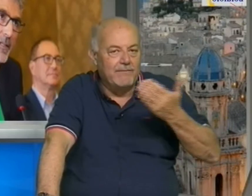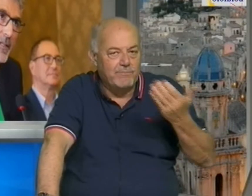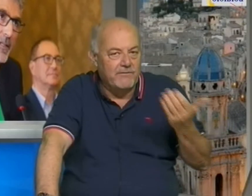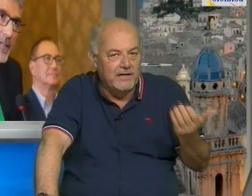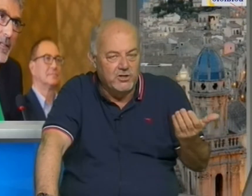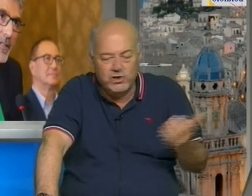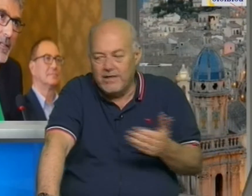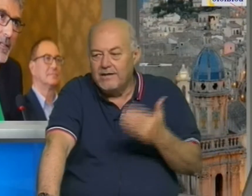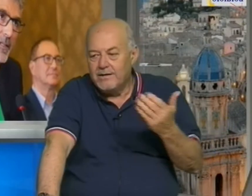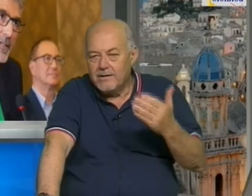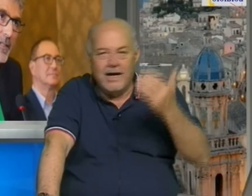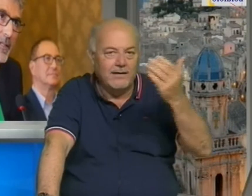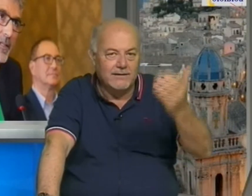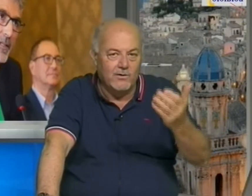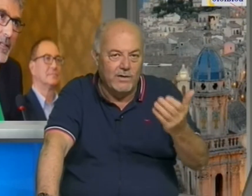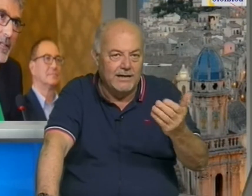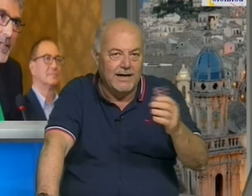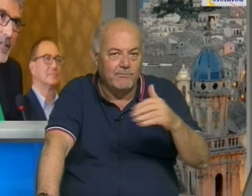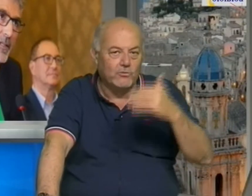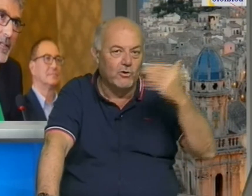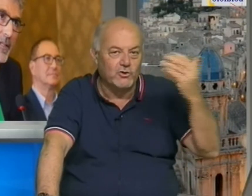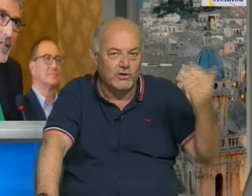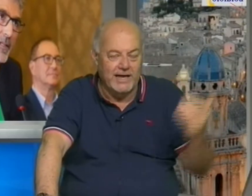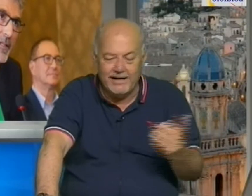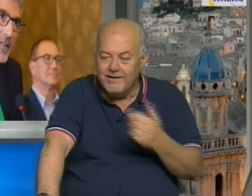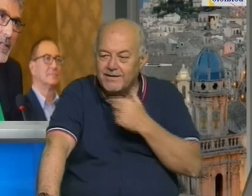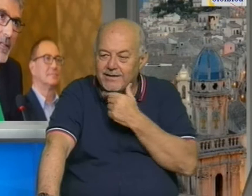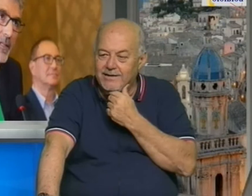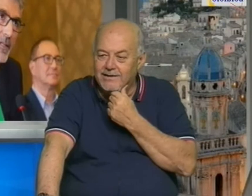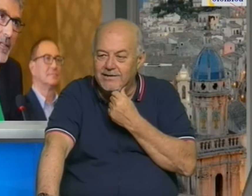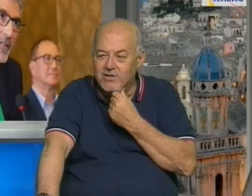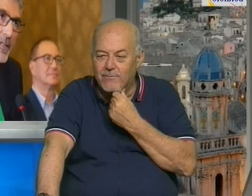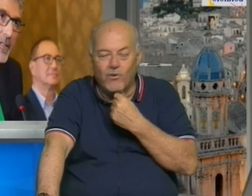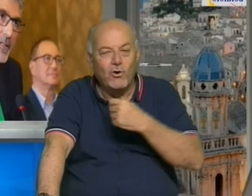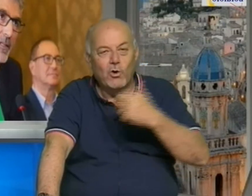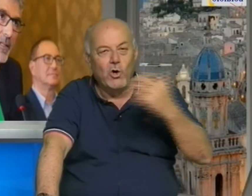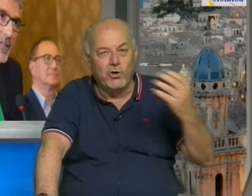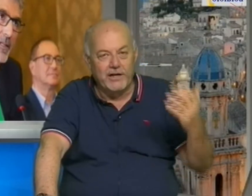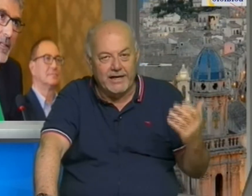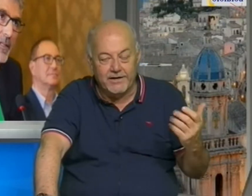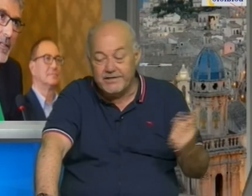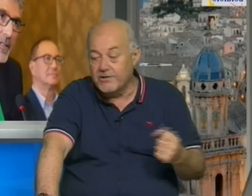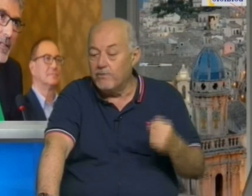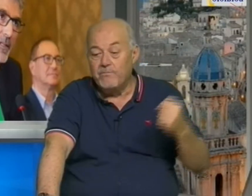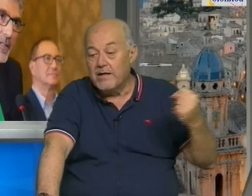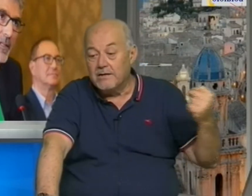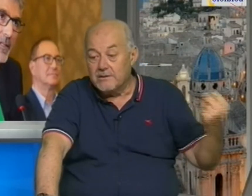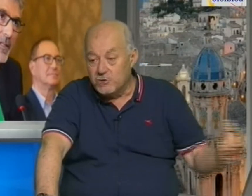fine preferisce la tranquillità piuttosto che diciamo correre il